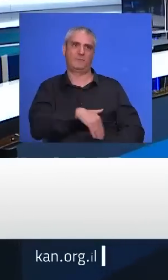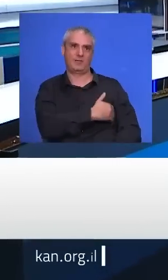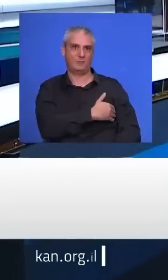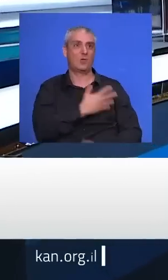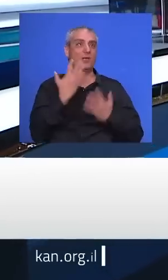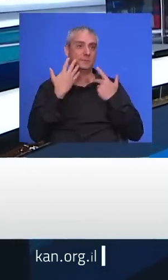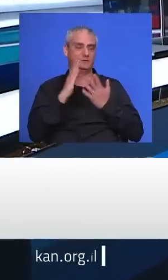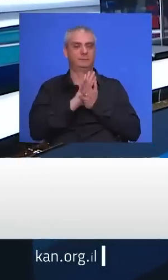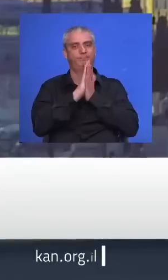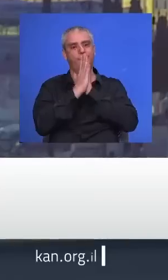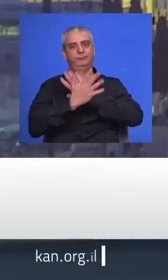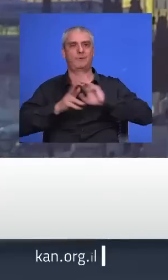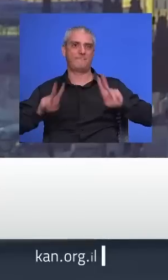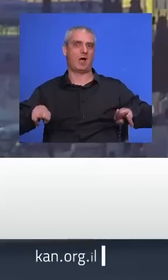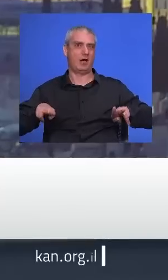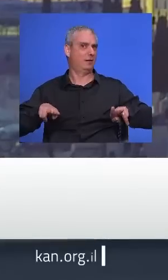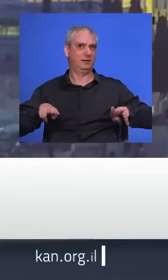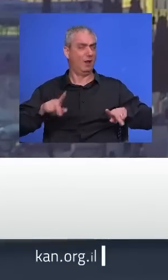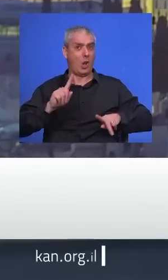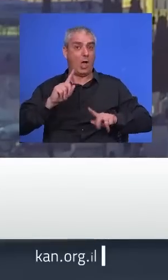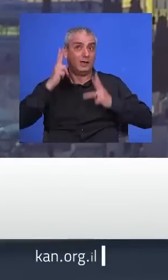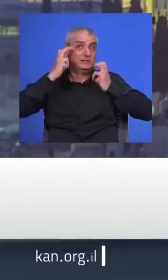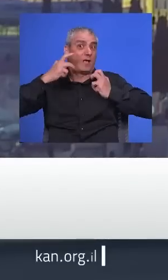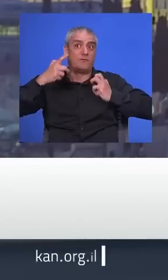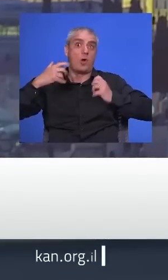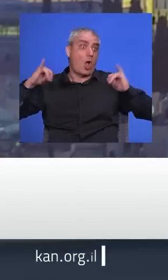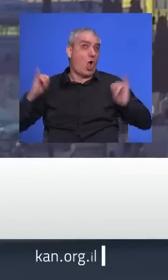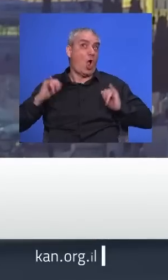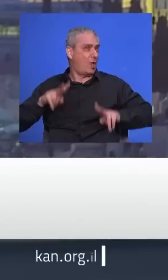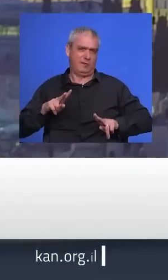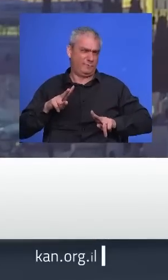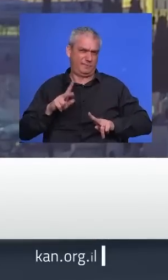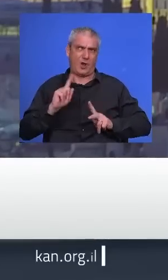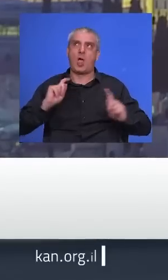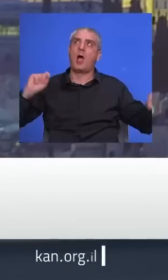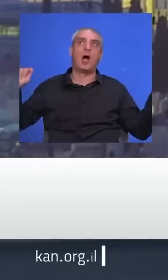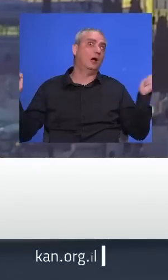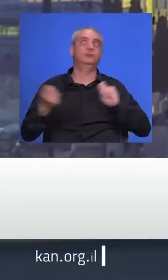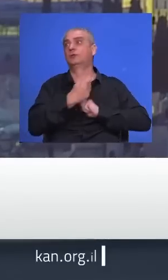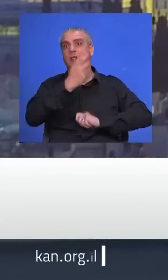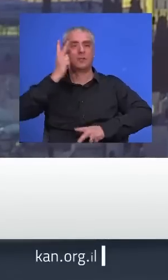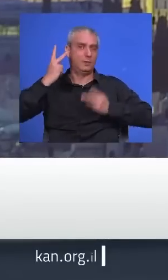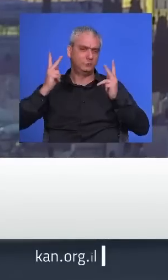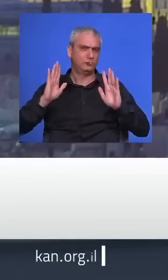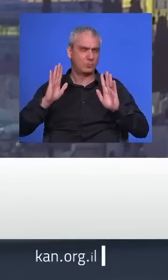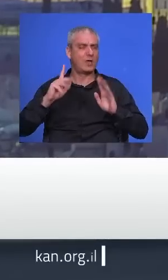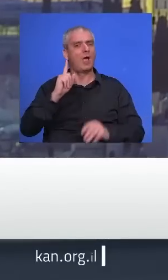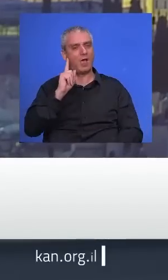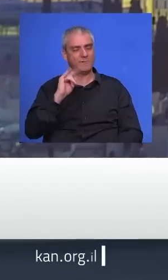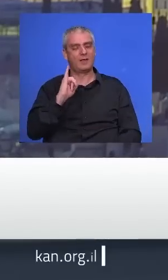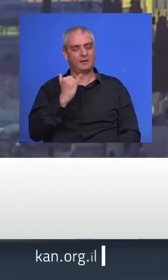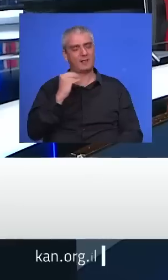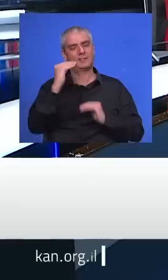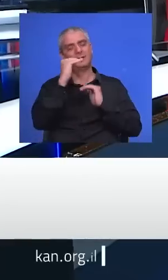האוויר השתנה לחלוטין. זה לא שצפוי לנו בימים הקרובים חורף, זה לא שמשתנה ככה משמעותי, אבל כן